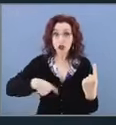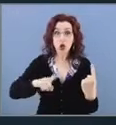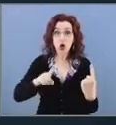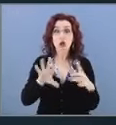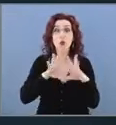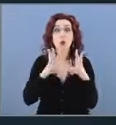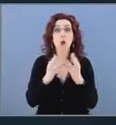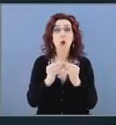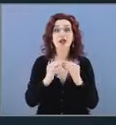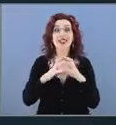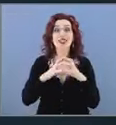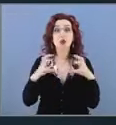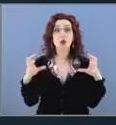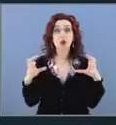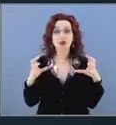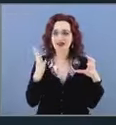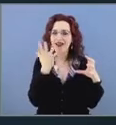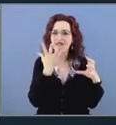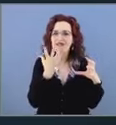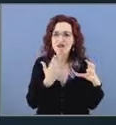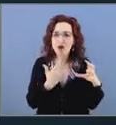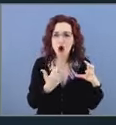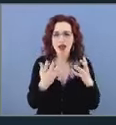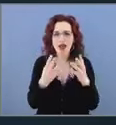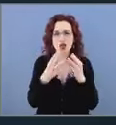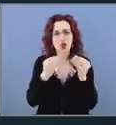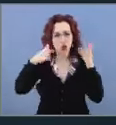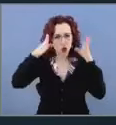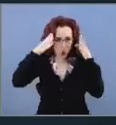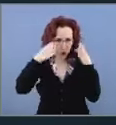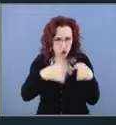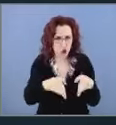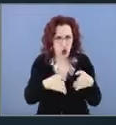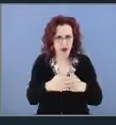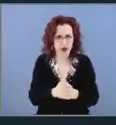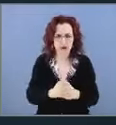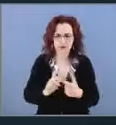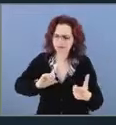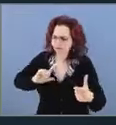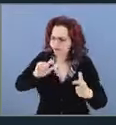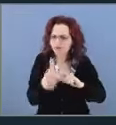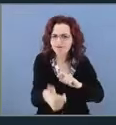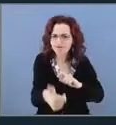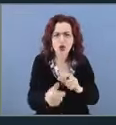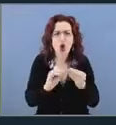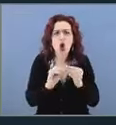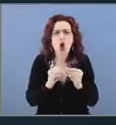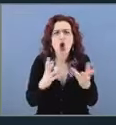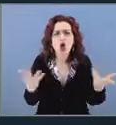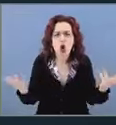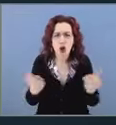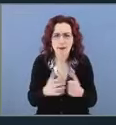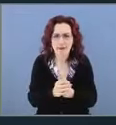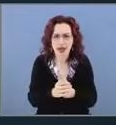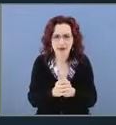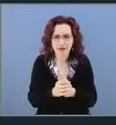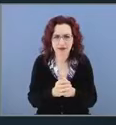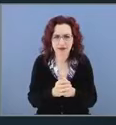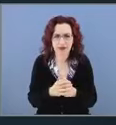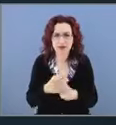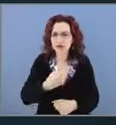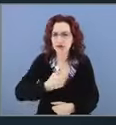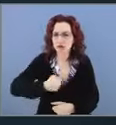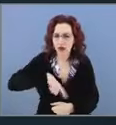alle soluzioni, come fare a reagire. Abbiamo guardato alle competenze, è